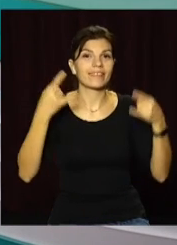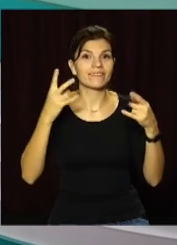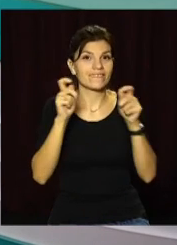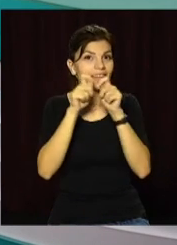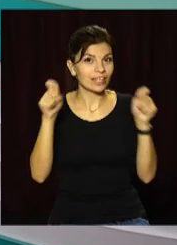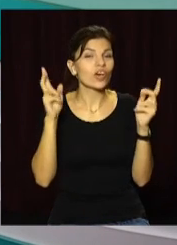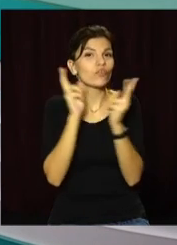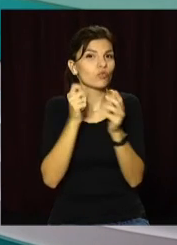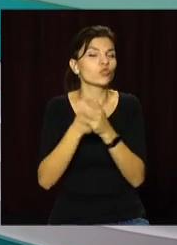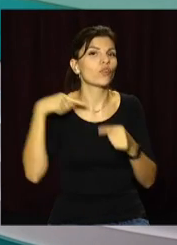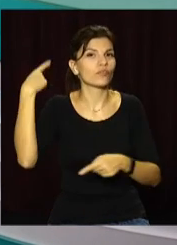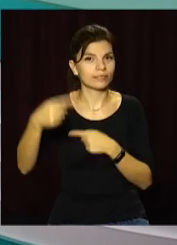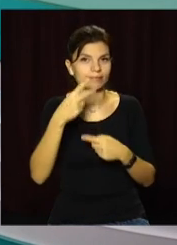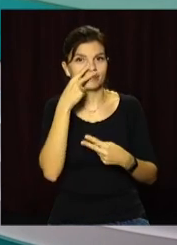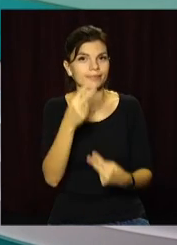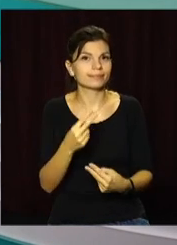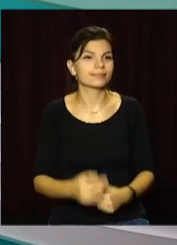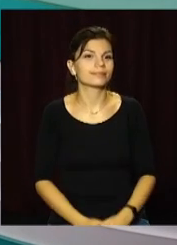До зустрічі в наступному ефірі.